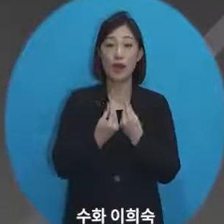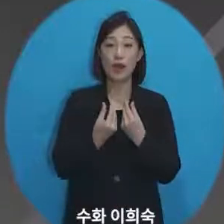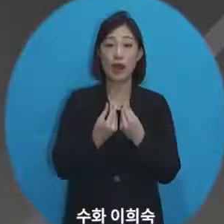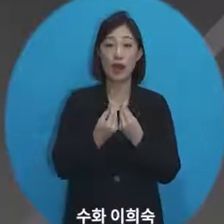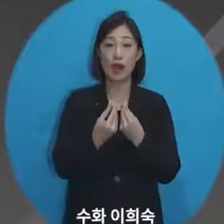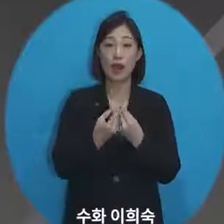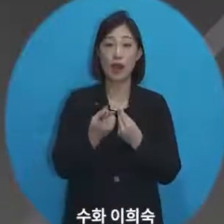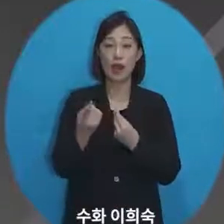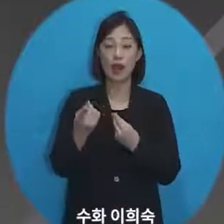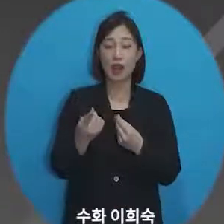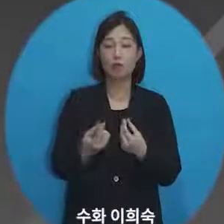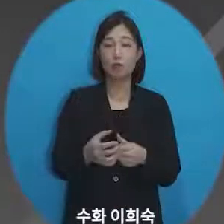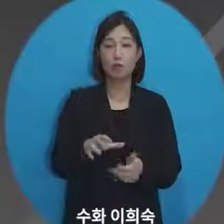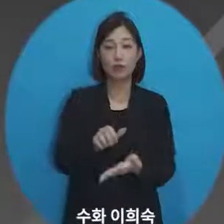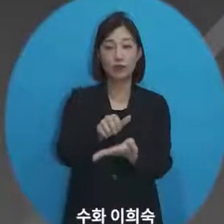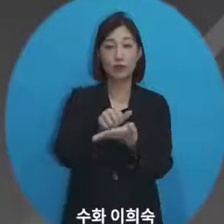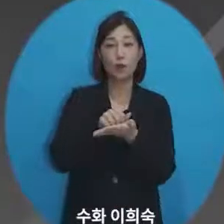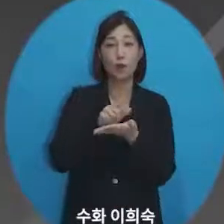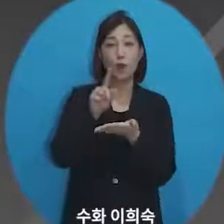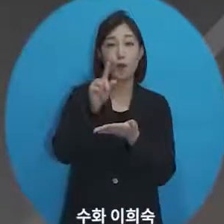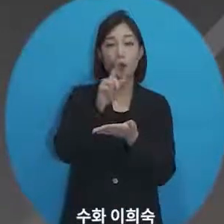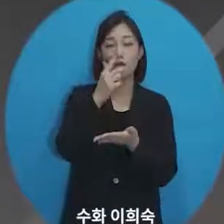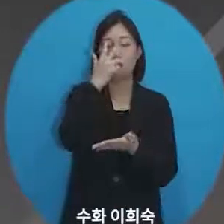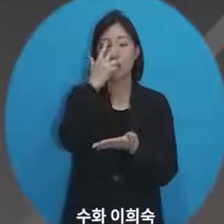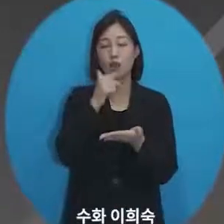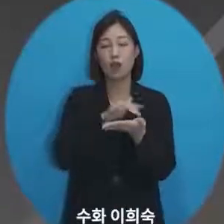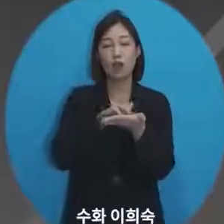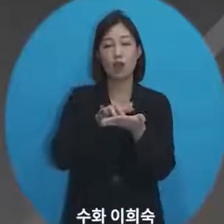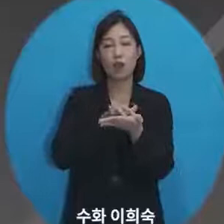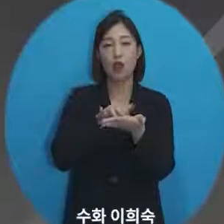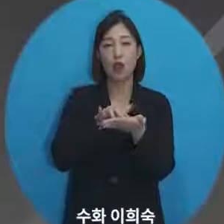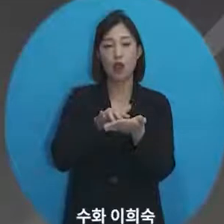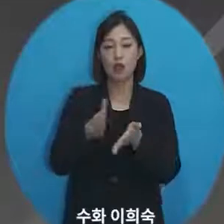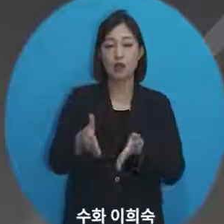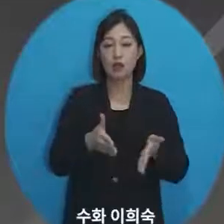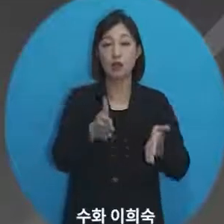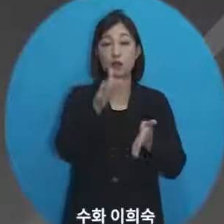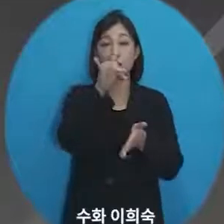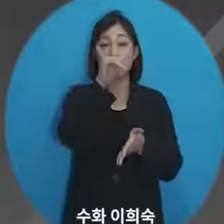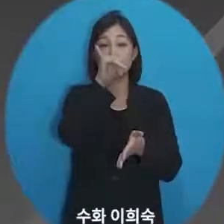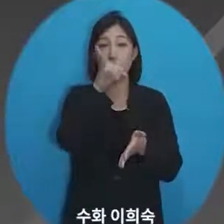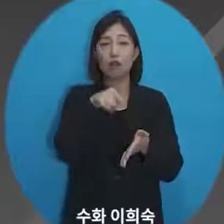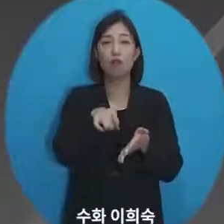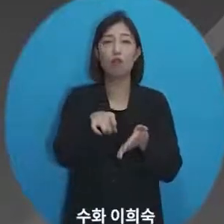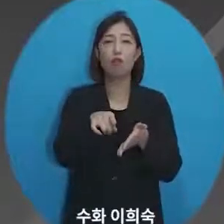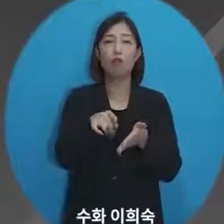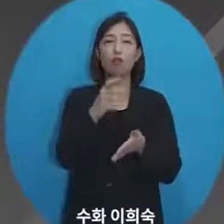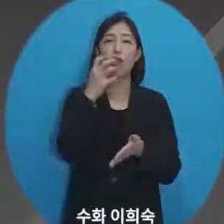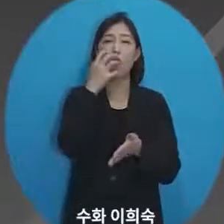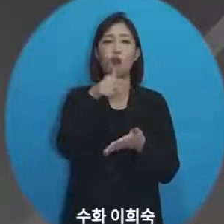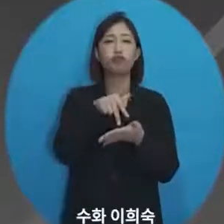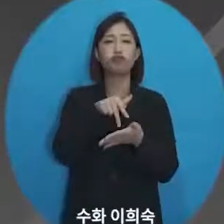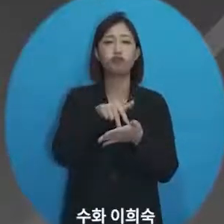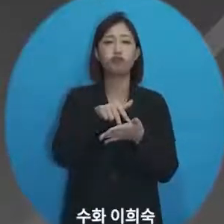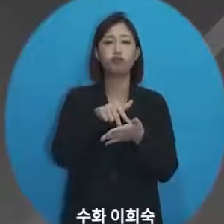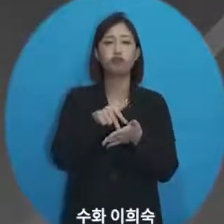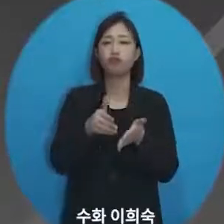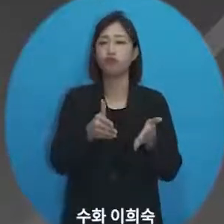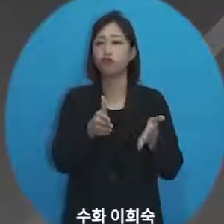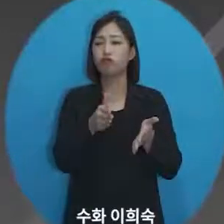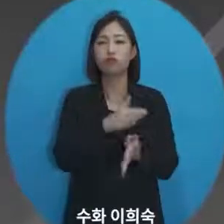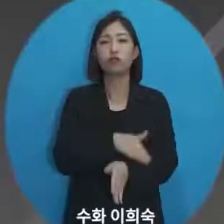나온 것처럼 점자 블록에 대해서 이게 어떻게 사용되는지 몰라서 생기는 이제